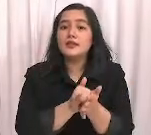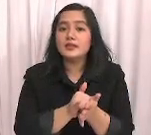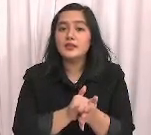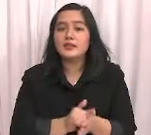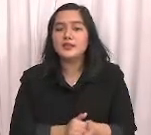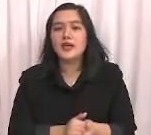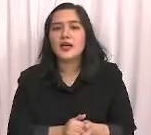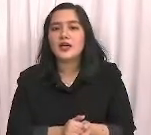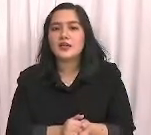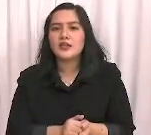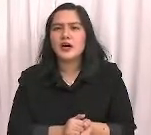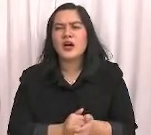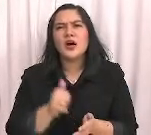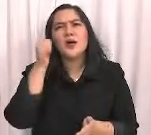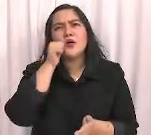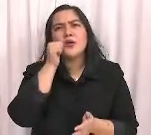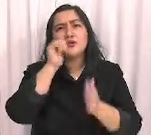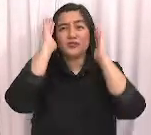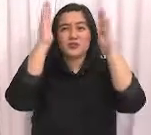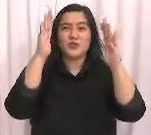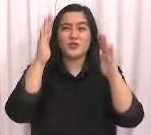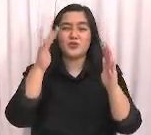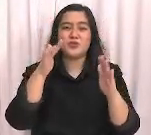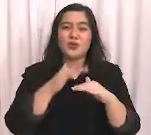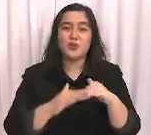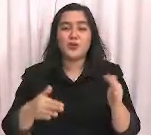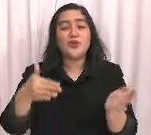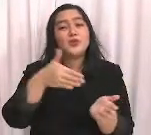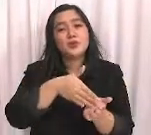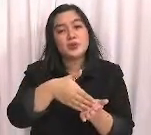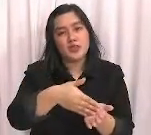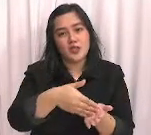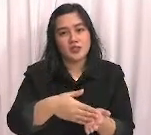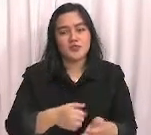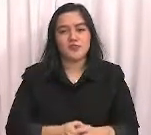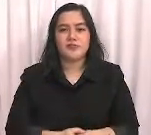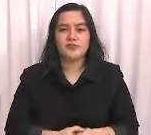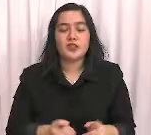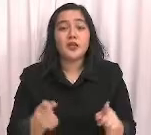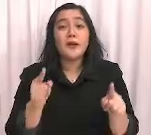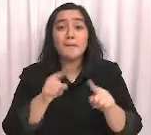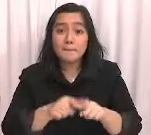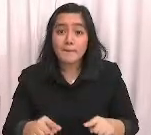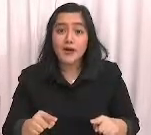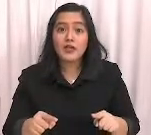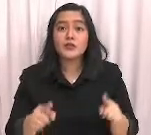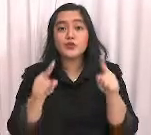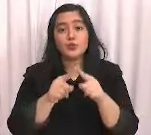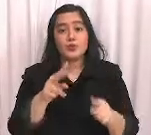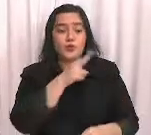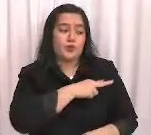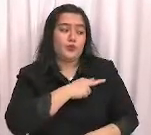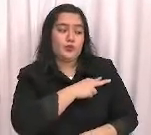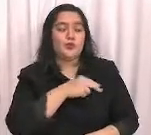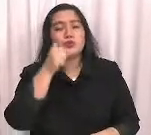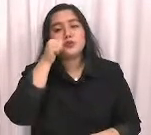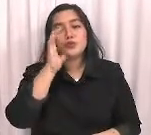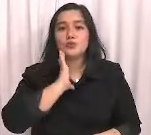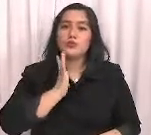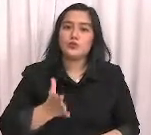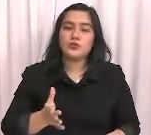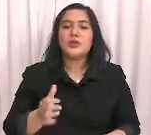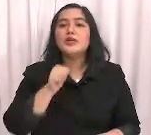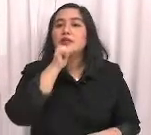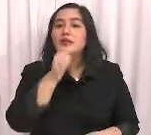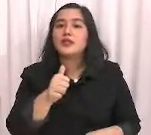Yeah. Pero ang maganda dito sa babaeng ito, sa virtuous woman hindi to. Tinitignan yung kahinaan. At makakita mo siya ng kahinaan na